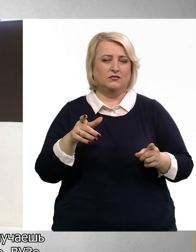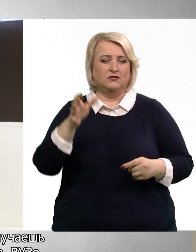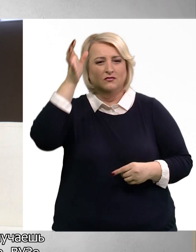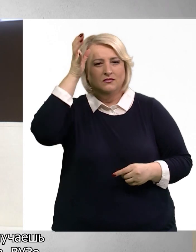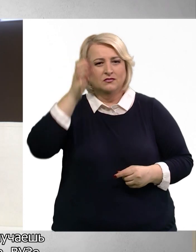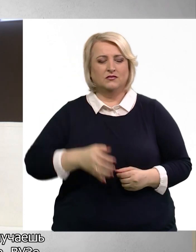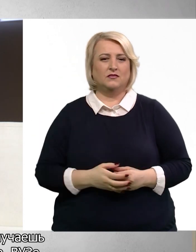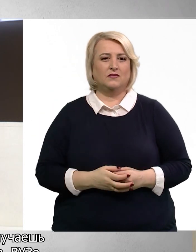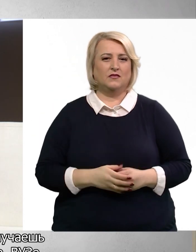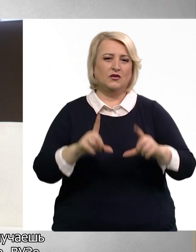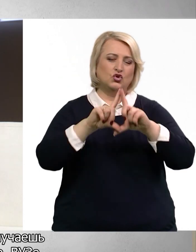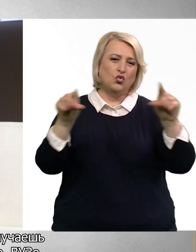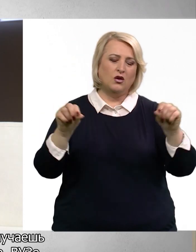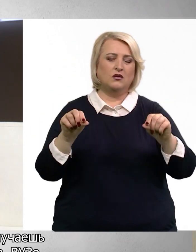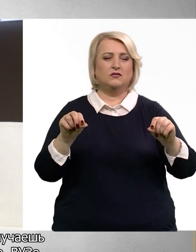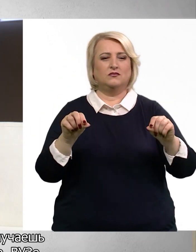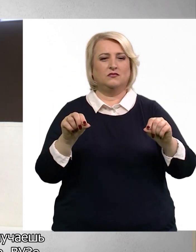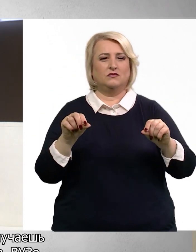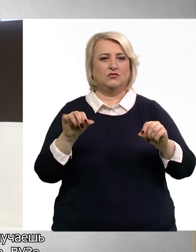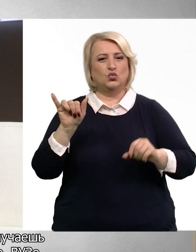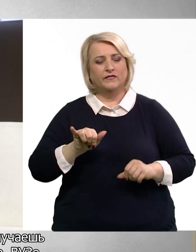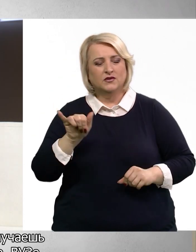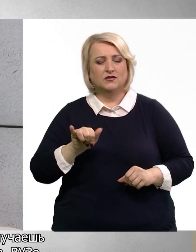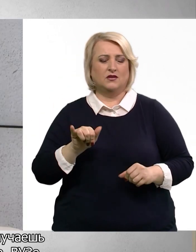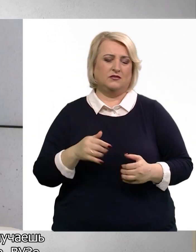ele școlare, liceale,